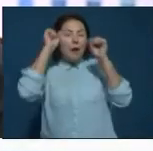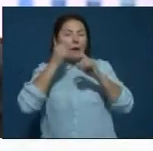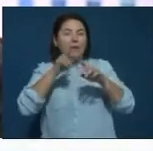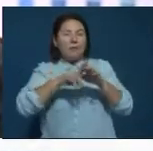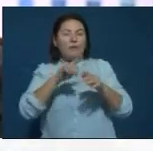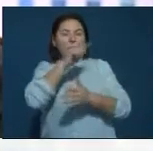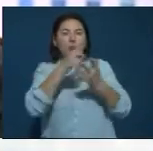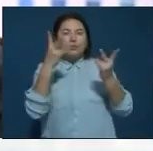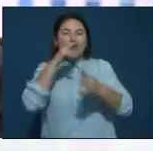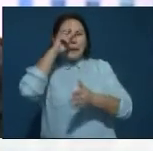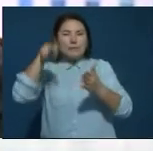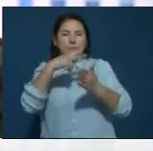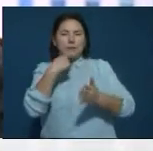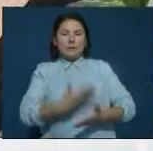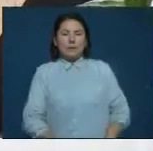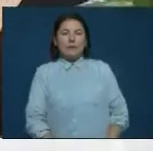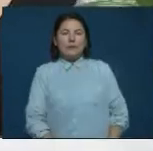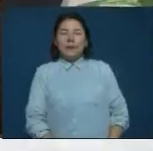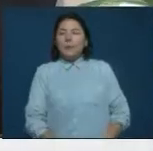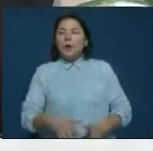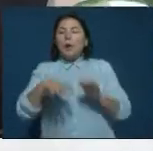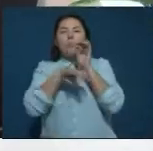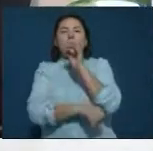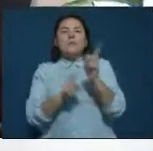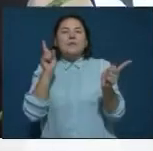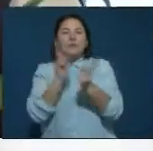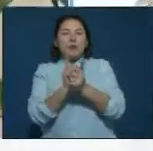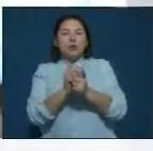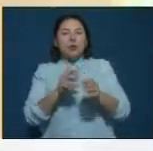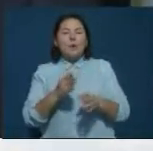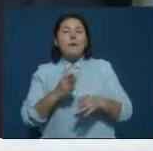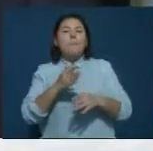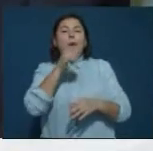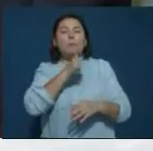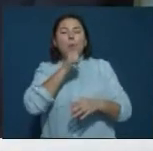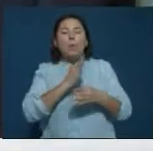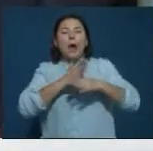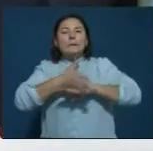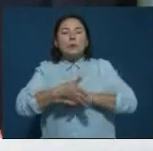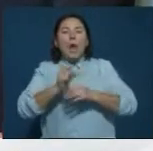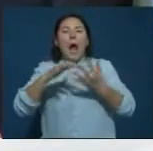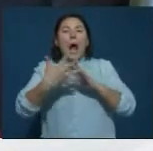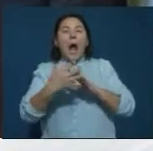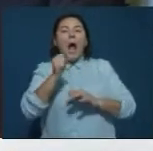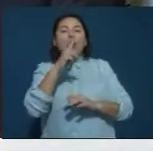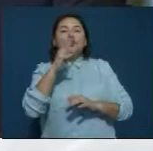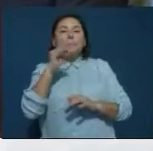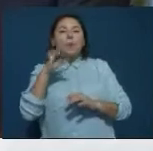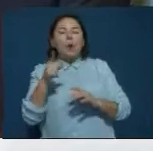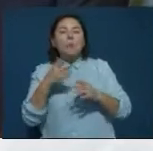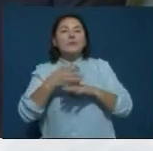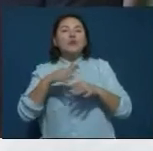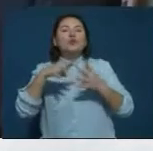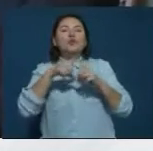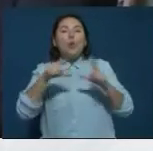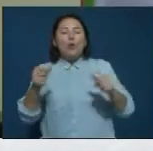вопрос следует рассмотреть после встречи аким области отправился в село oqshom урал где посетил сельскую школу и рот абжанов